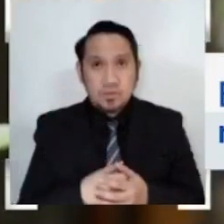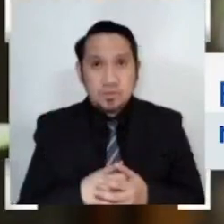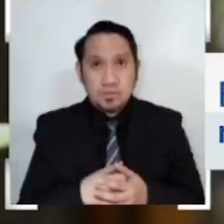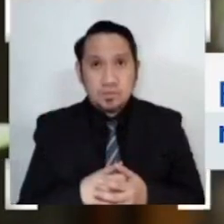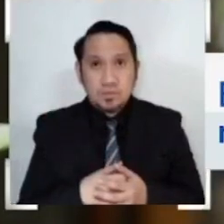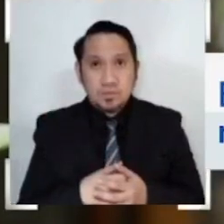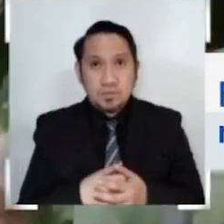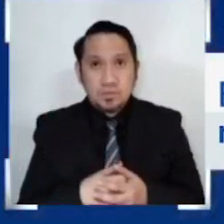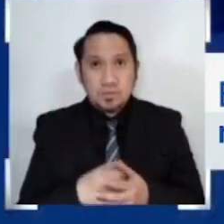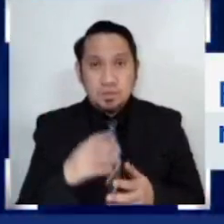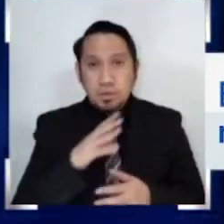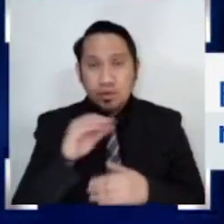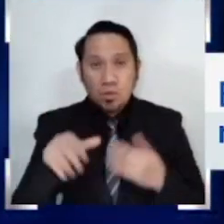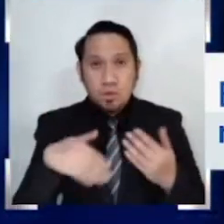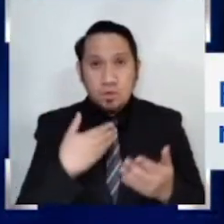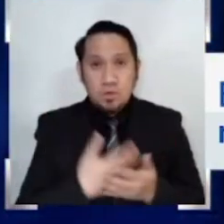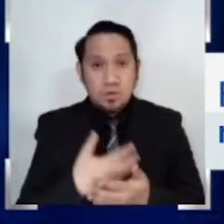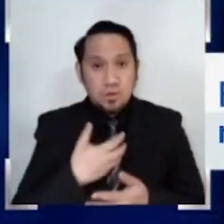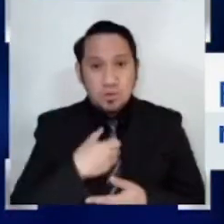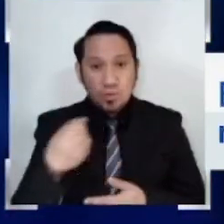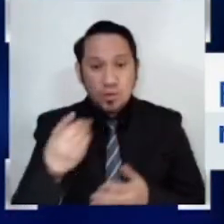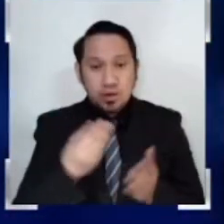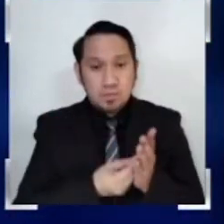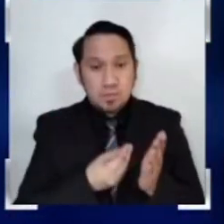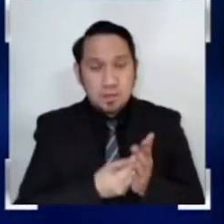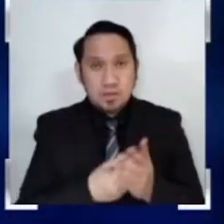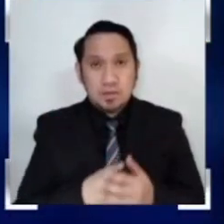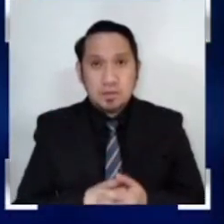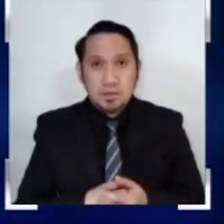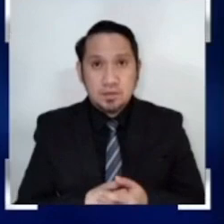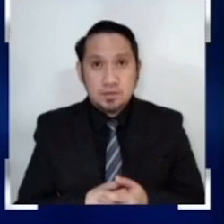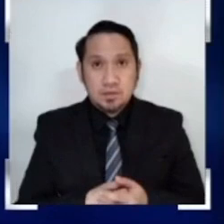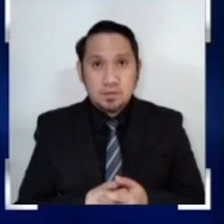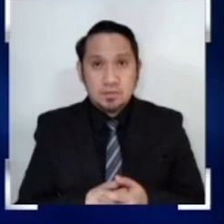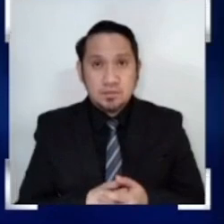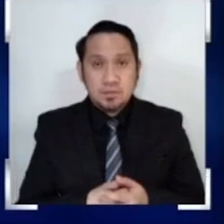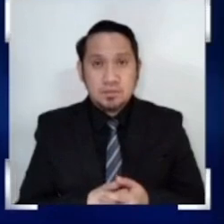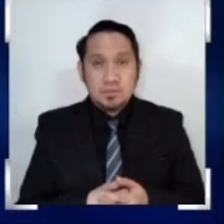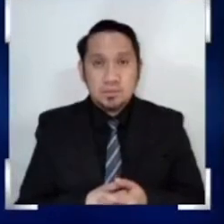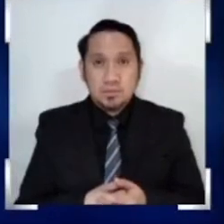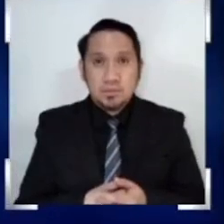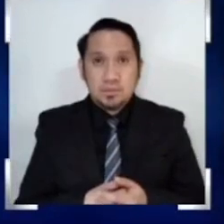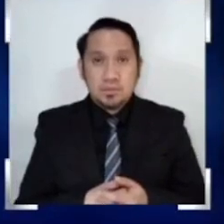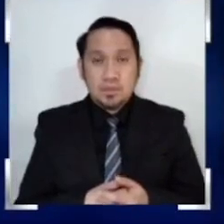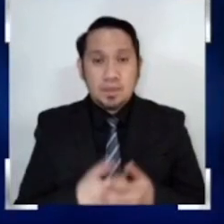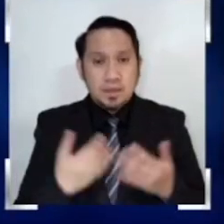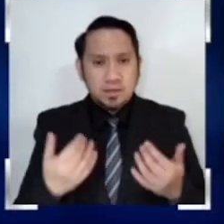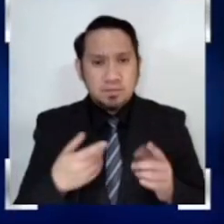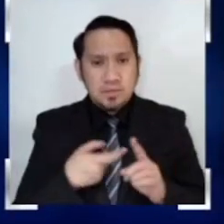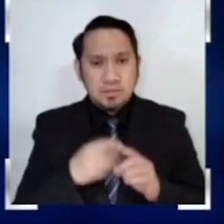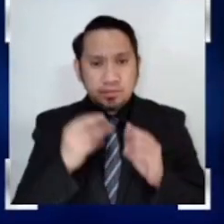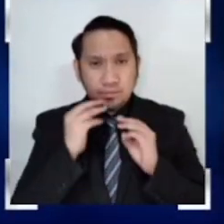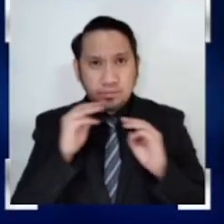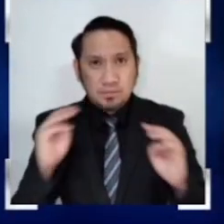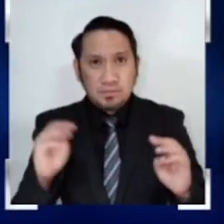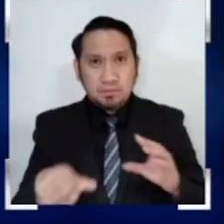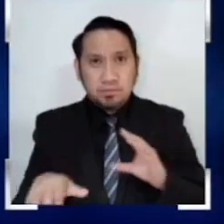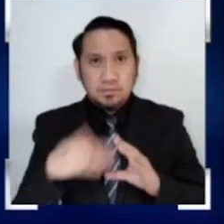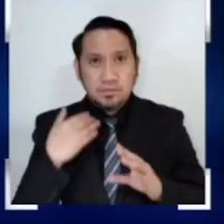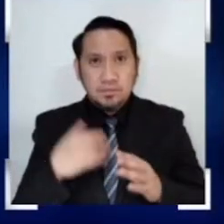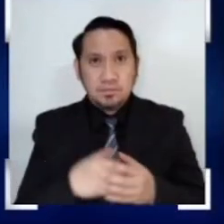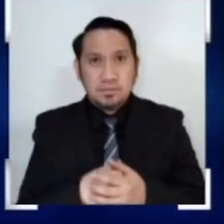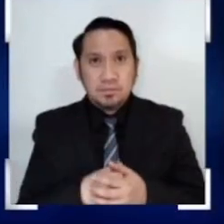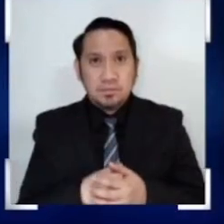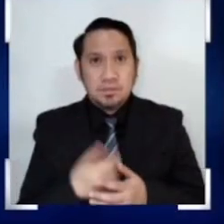ng amount na natitira. Kung minsan, tila galing talaga ang mensahe sa bangko dahil ang nagpadala nito'y ang dati